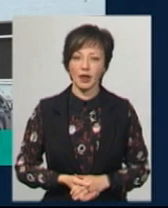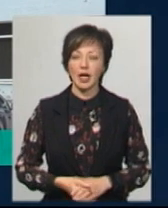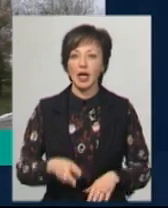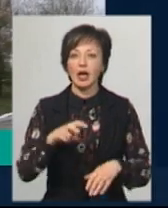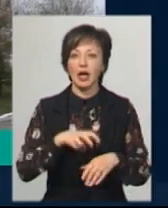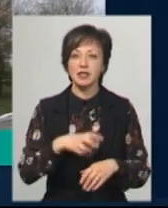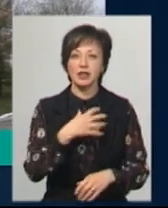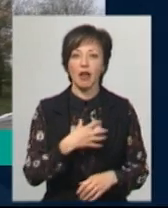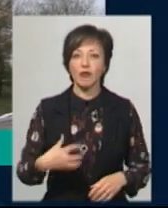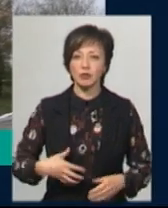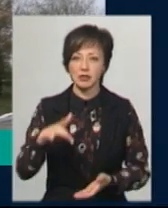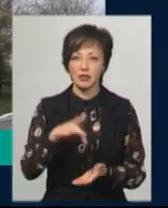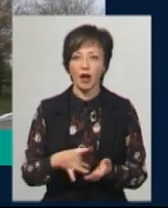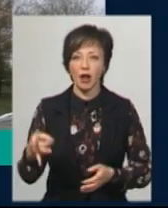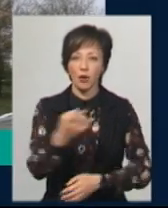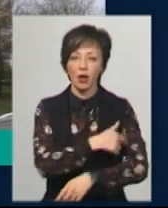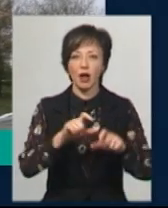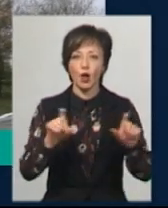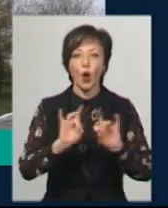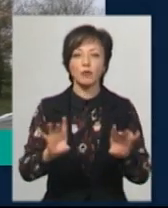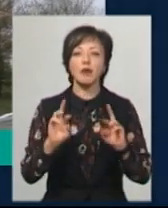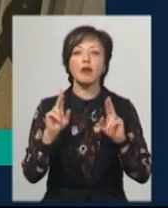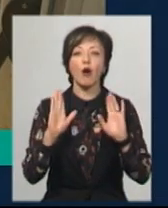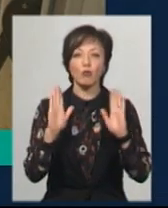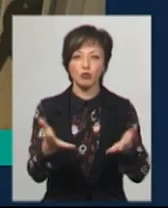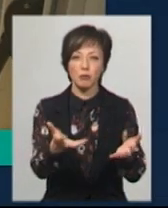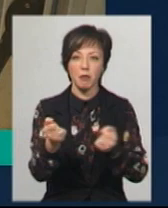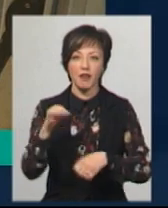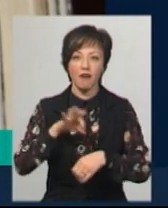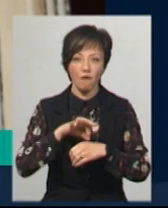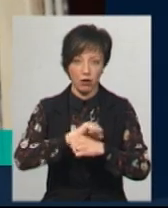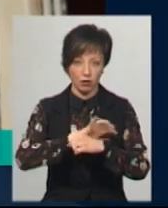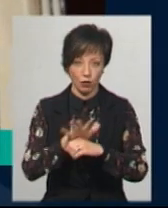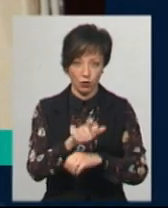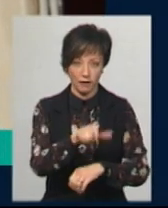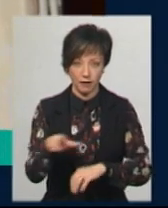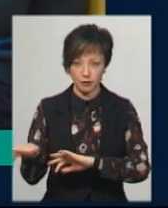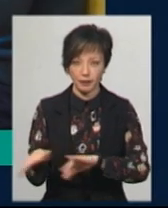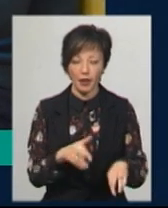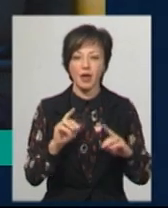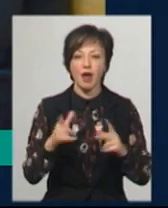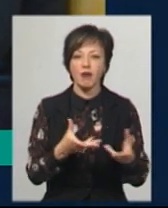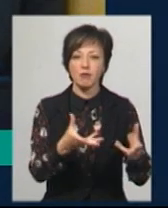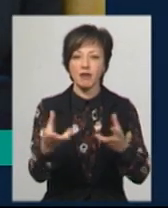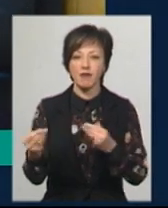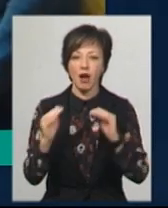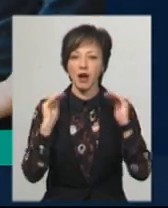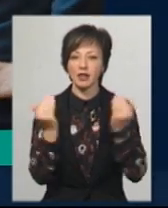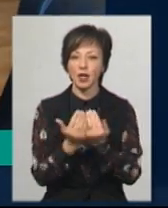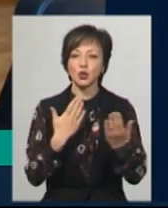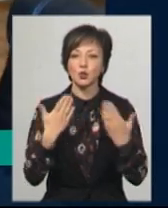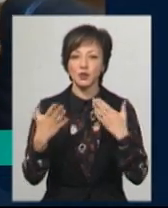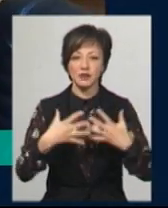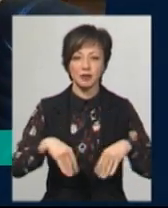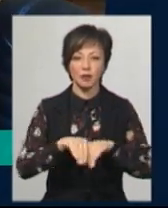Лікарі Славутської ЦРЛ розповіли, як прийматимуть хворих на COVID-19. Як впливає карантин на стосунки в сім'ї,